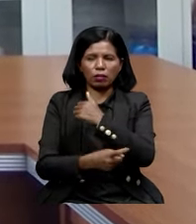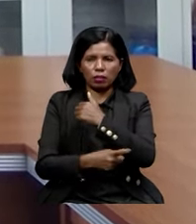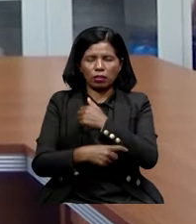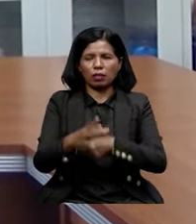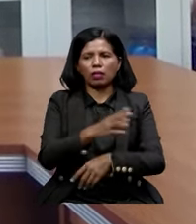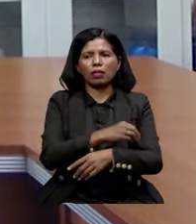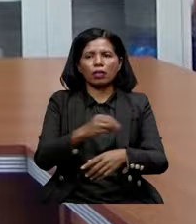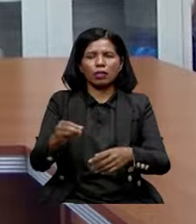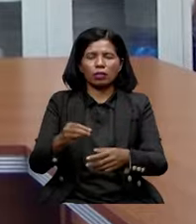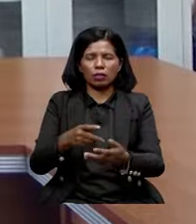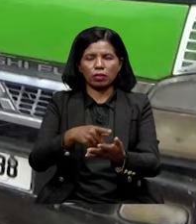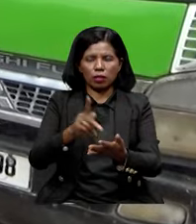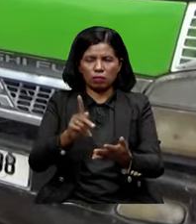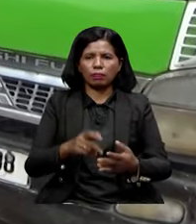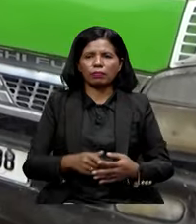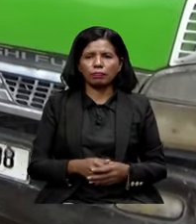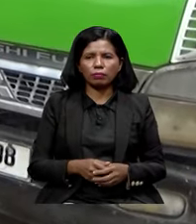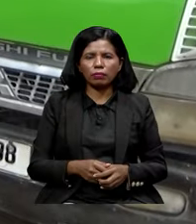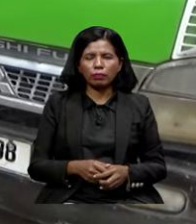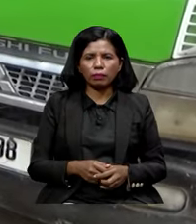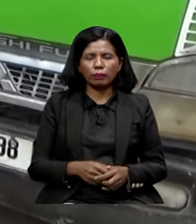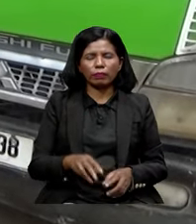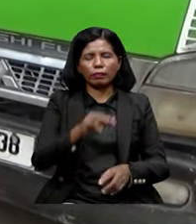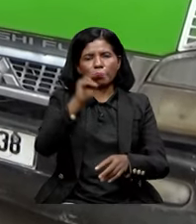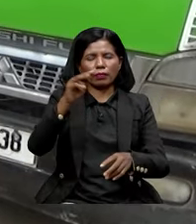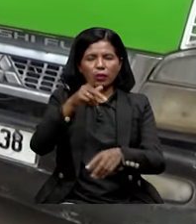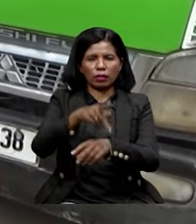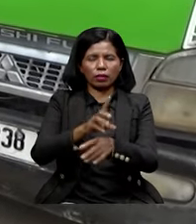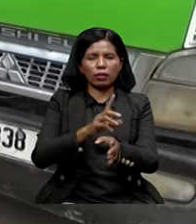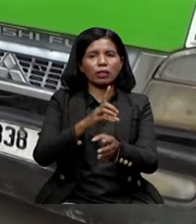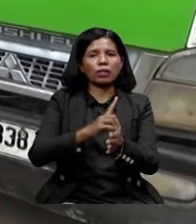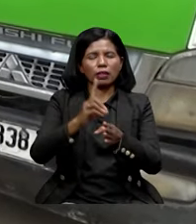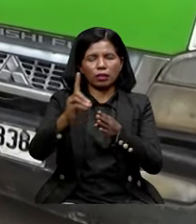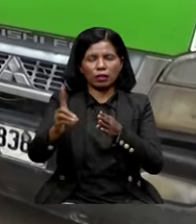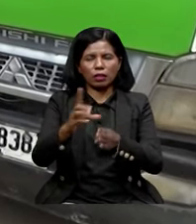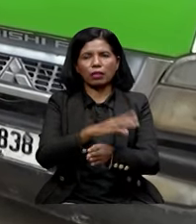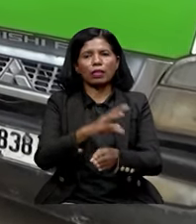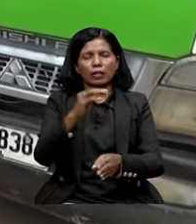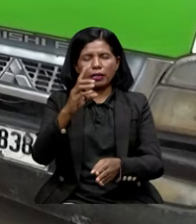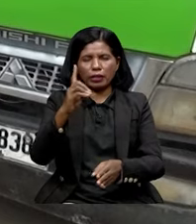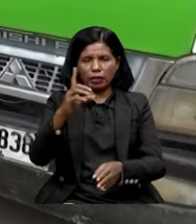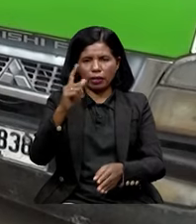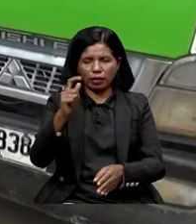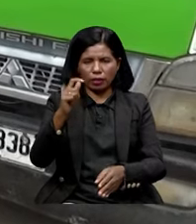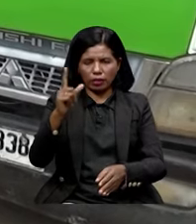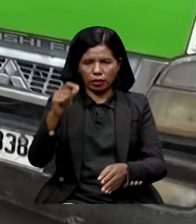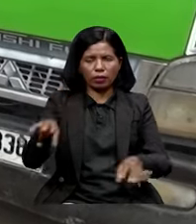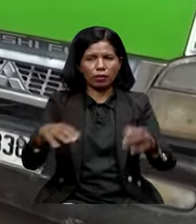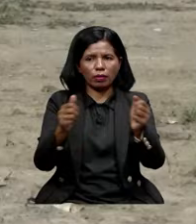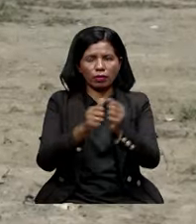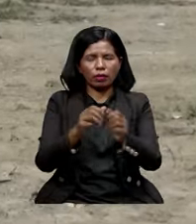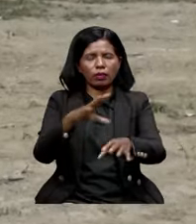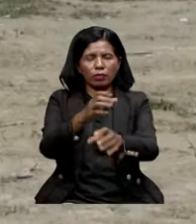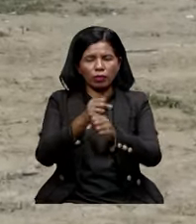kona korensi kudolas. Ia segunda kalan direção nasional transporte terrestre, serviço amutu ko polisia trânsito, prende ona bis